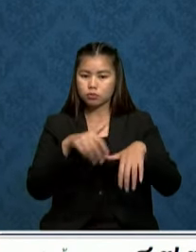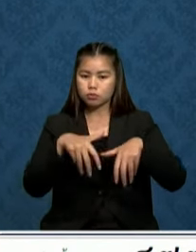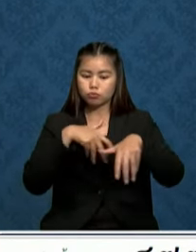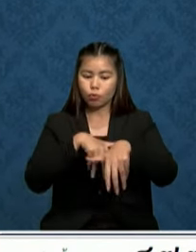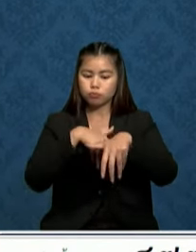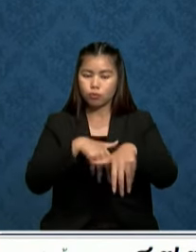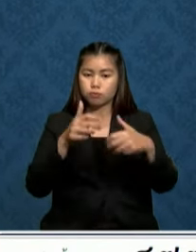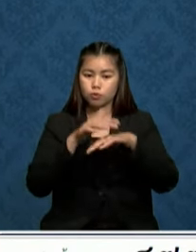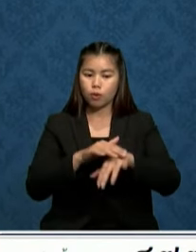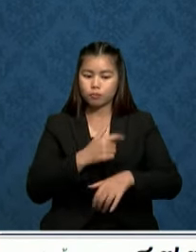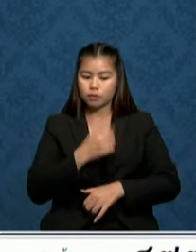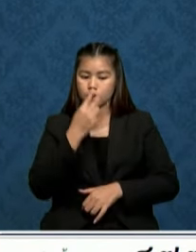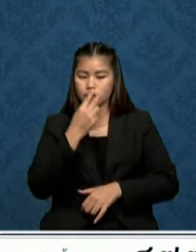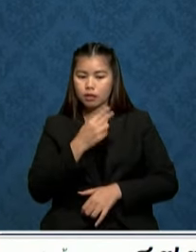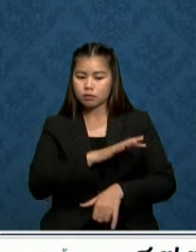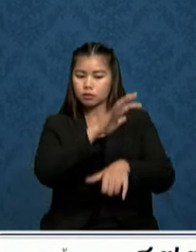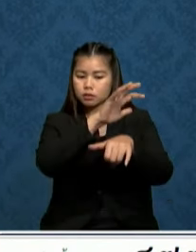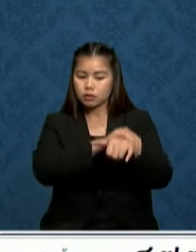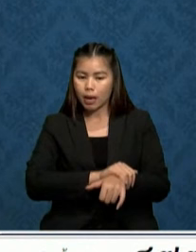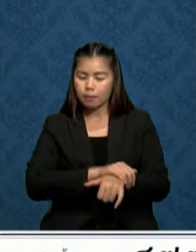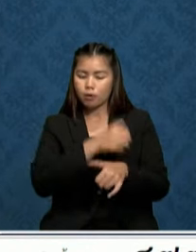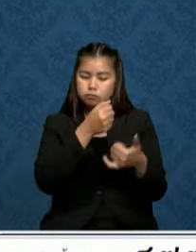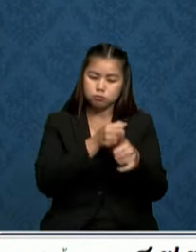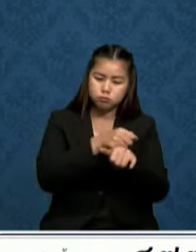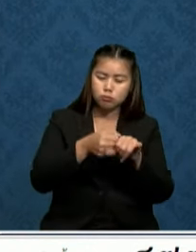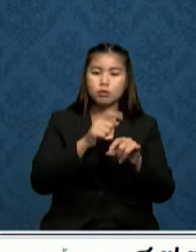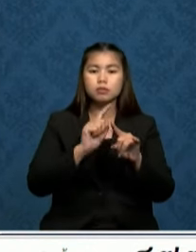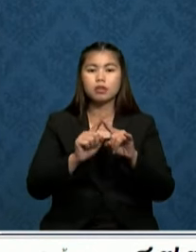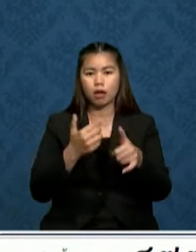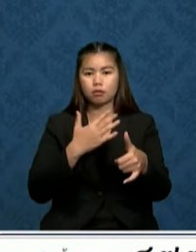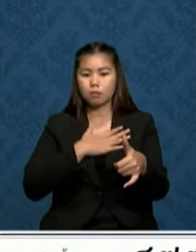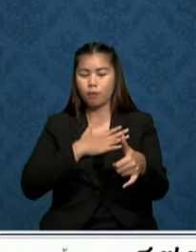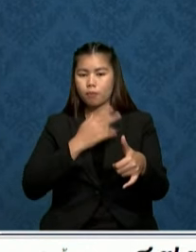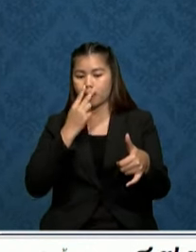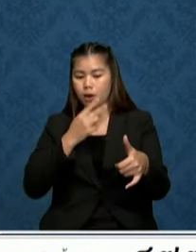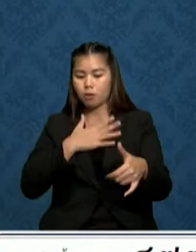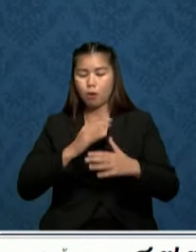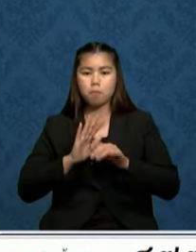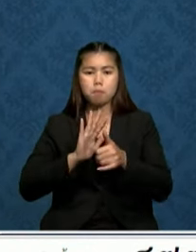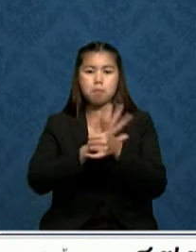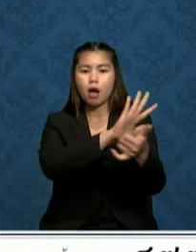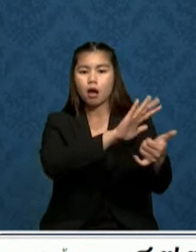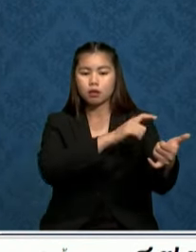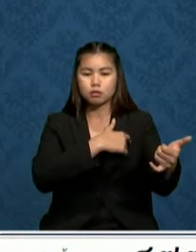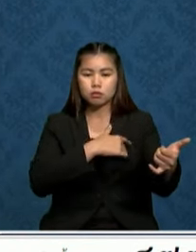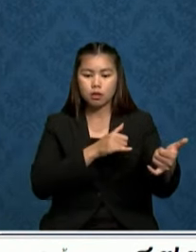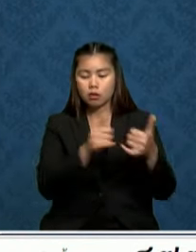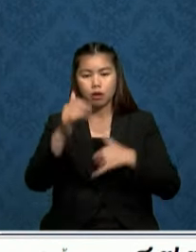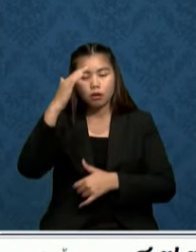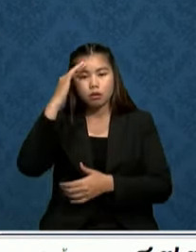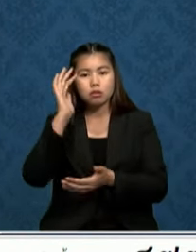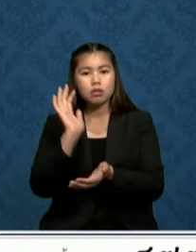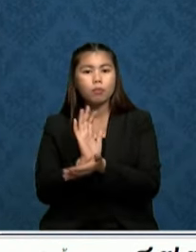กำลังถูกจับกลุมและถูกทำร้ายร่างกายแล้วผมก็ถูกผลักดันออกมาอีกจากตำรวจ